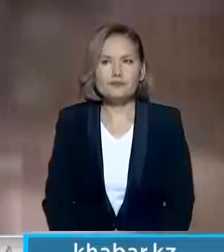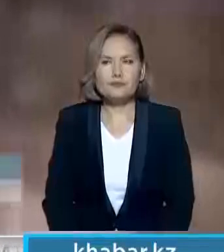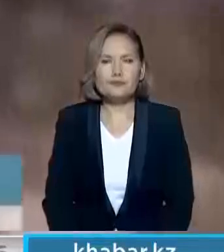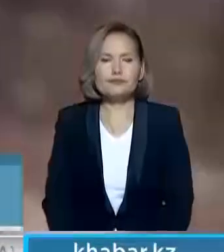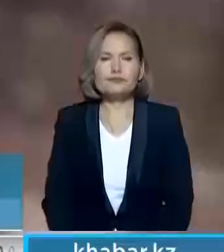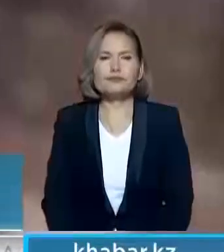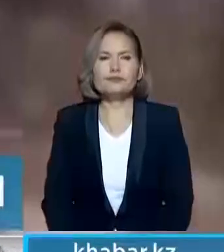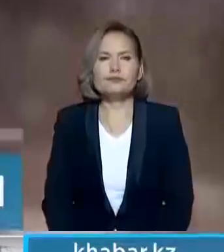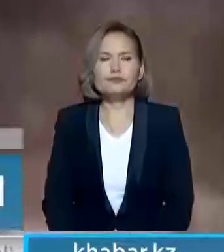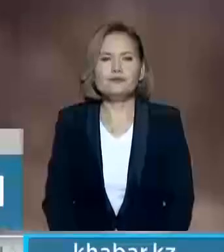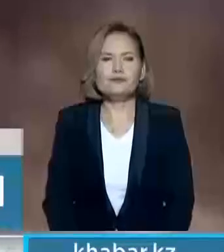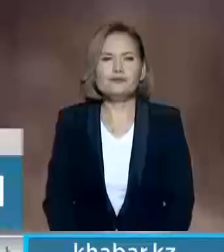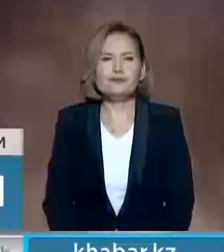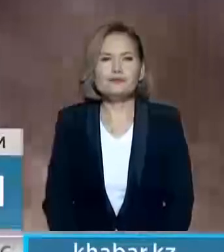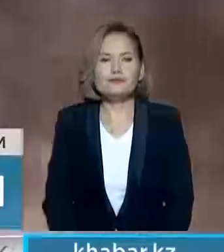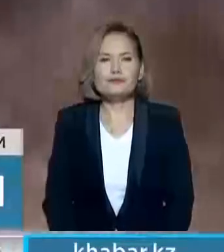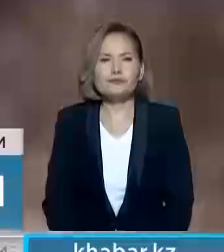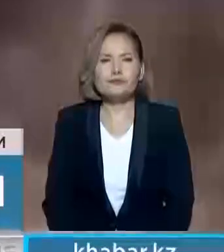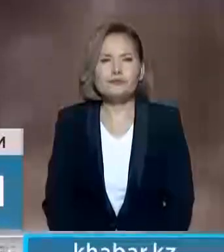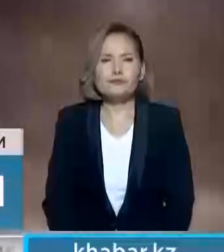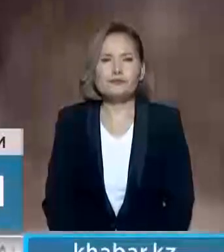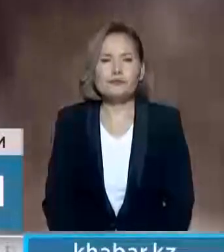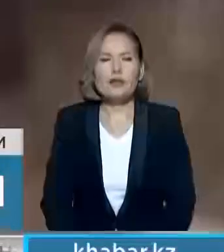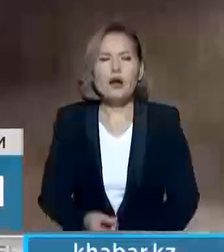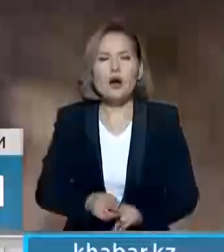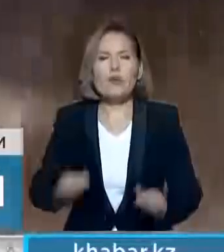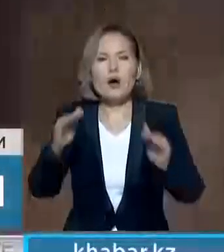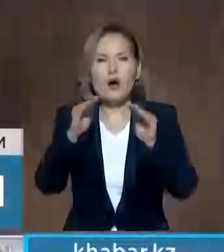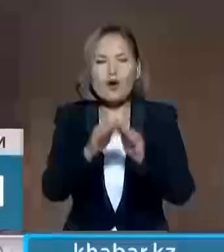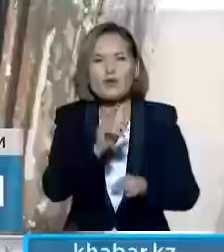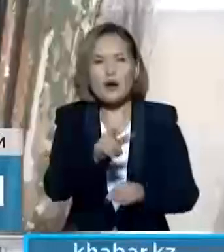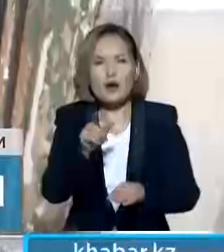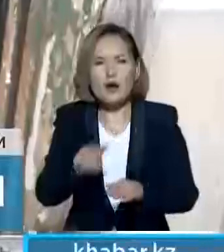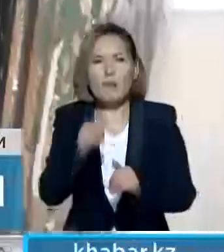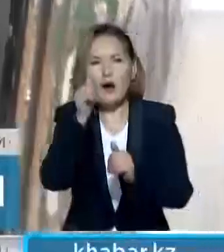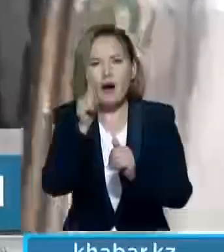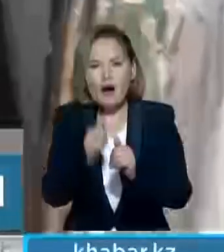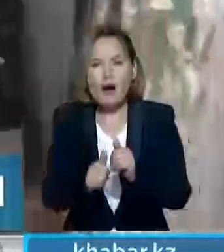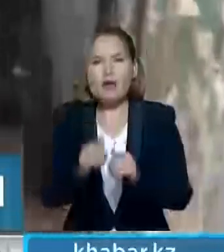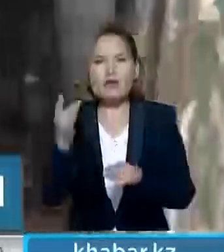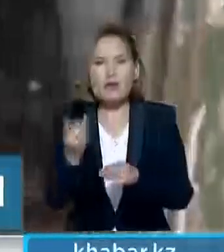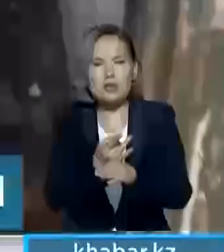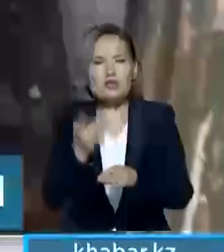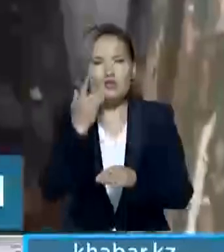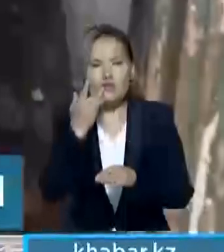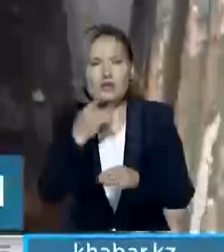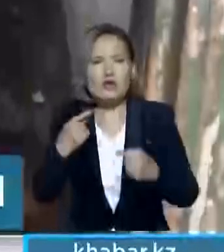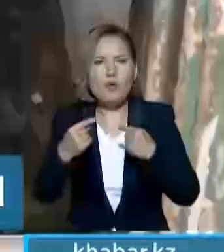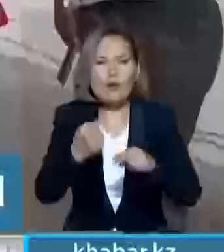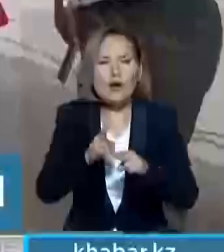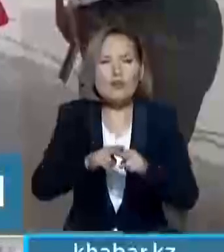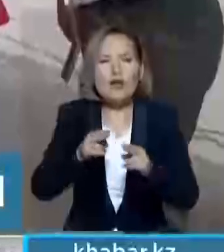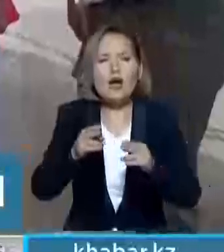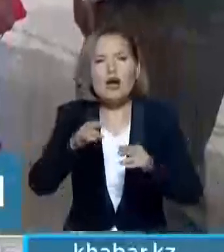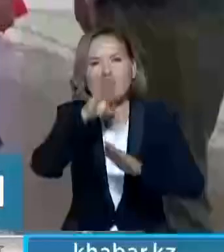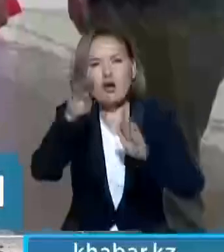Вся вода стекает нам подвал. Бұл үйдің тұрғындары жаңбыр жауған сайын әуре сарсанға түсет, қатты нөсерден жертөленің